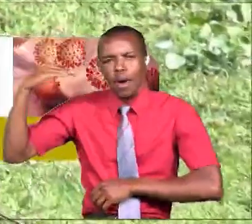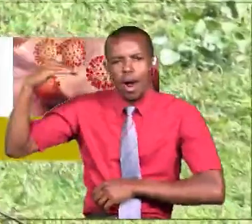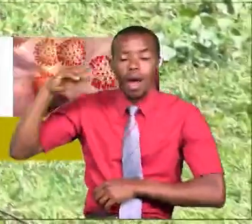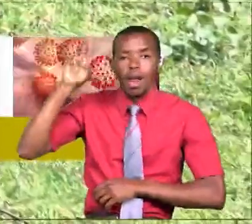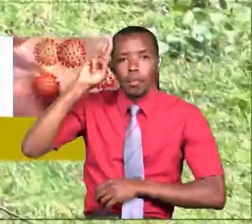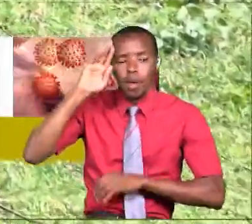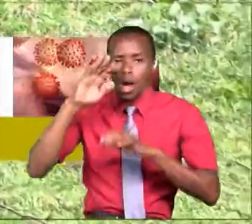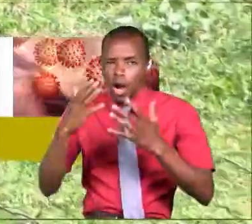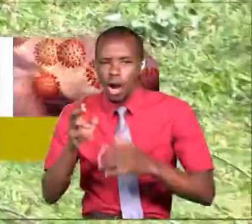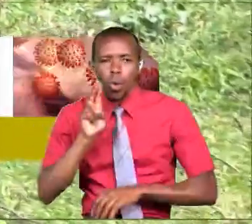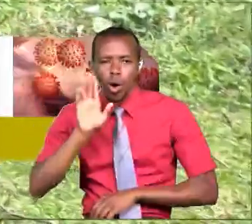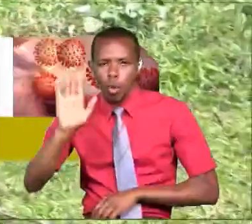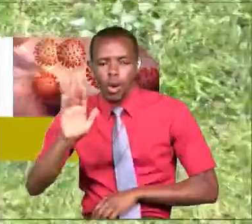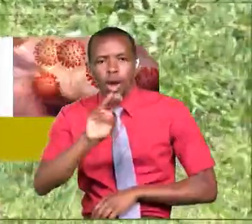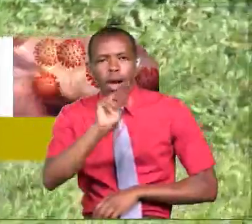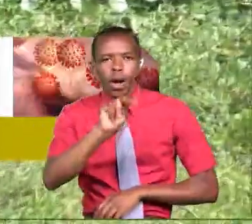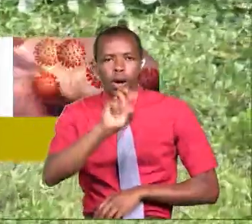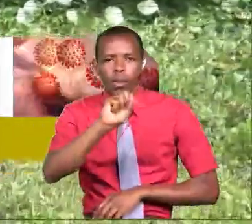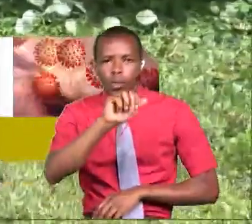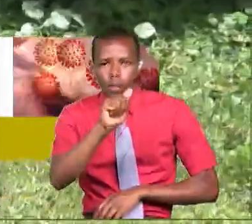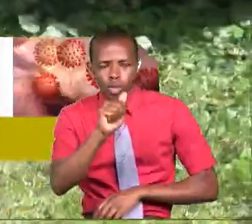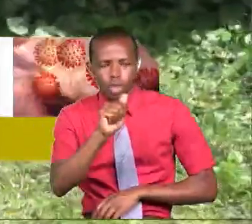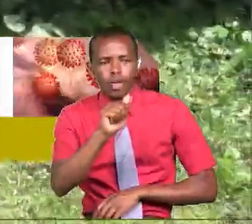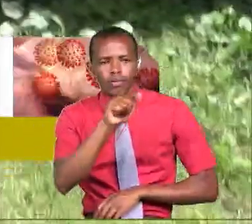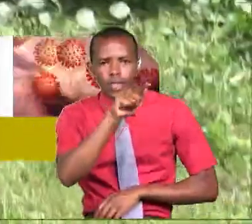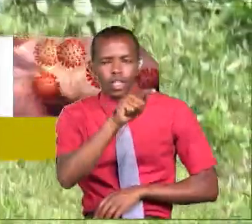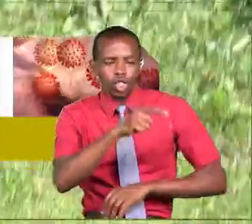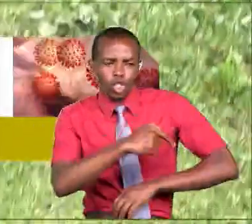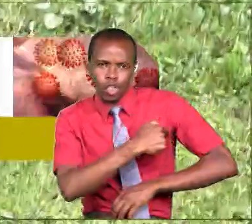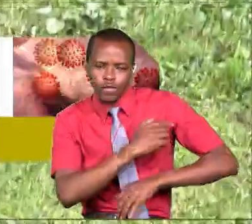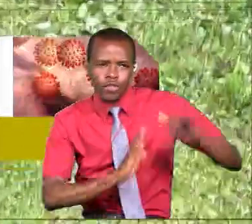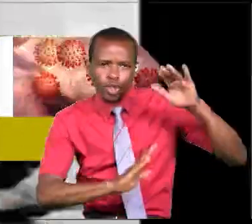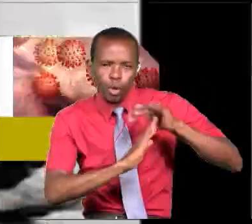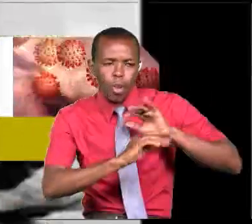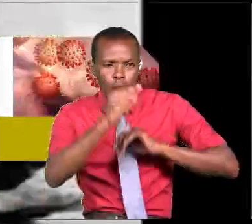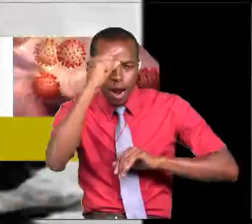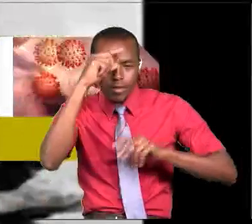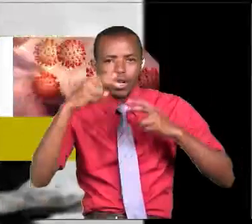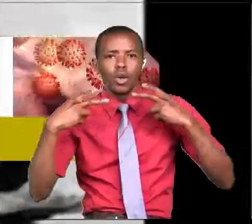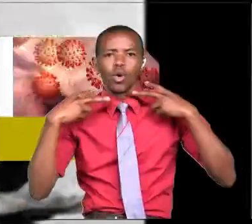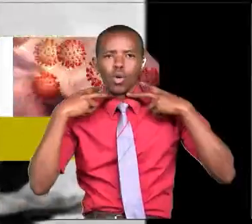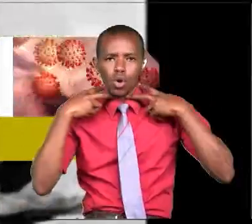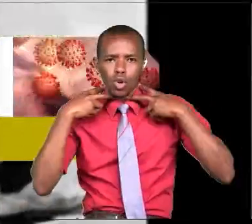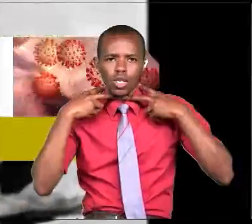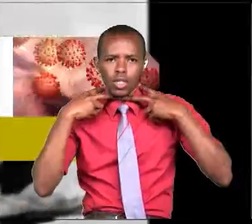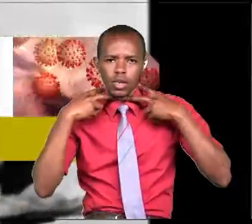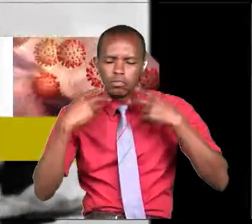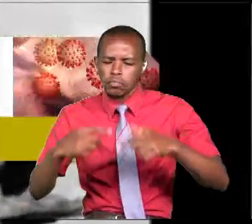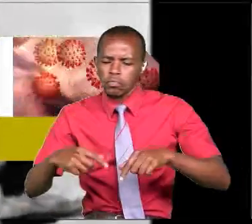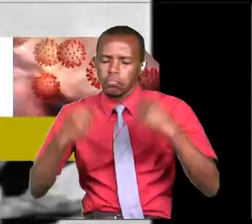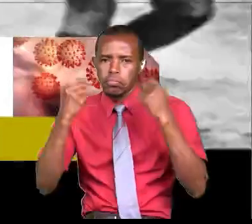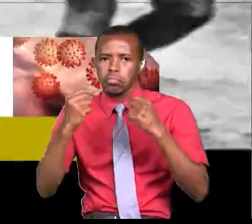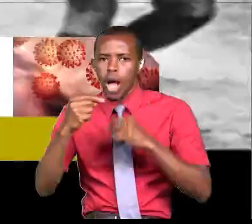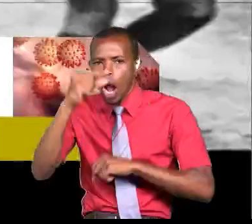anakumbuka jinsi mjomba wake Musa Nyandusi, ambaye alikuwa chifu mkuu katika serikali ya mkoloni, alikiuka amri ya